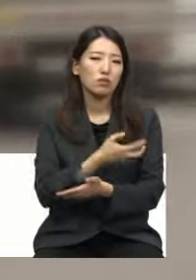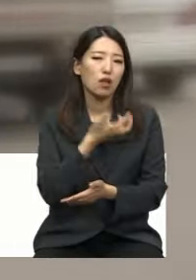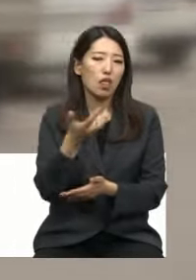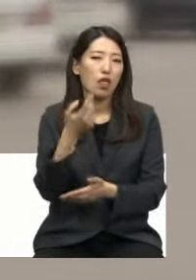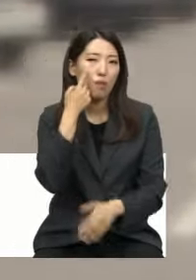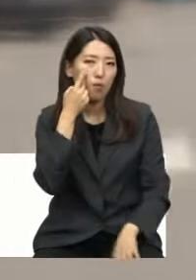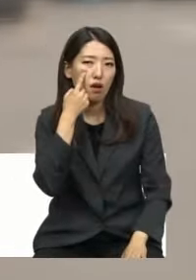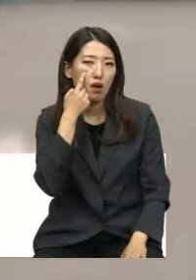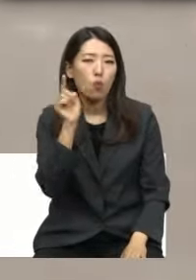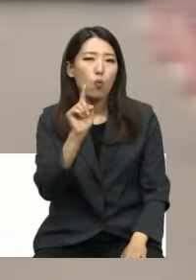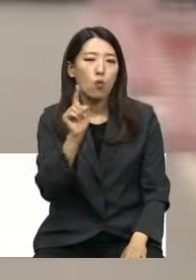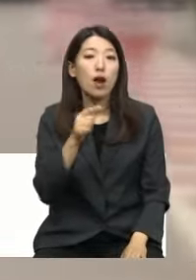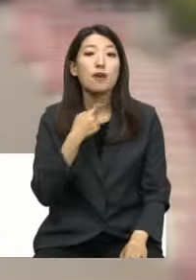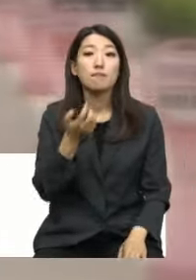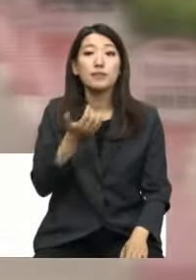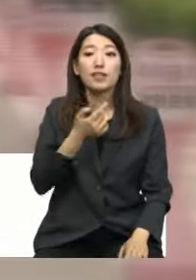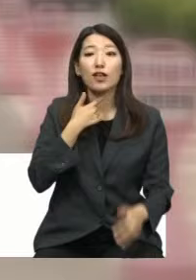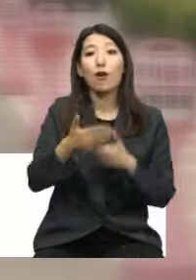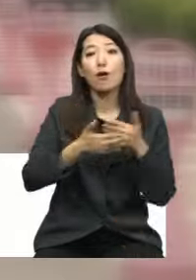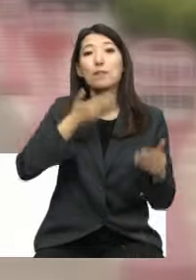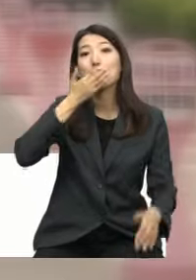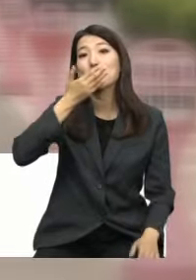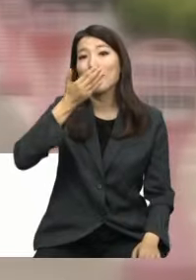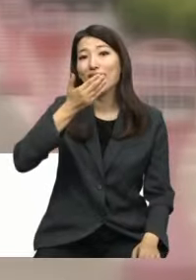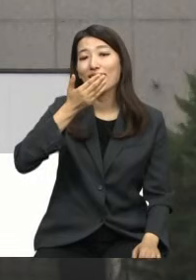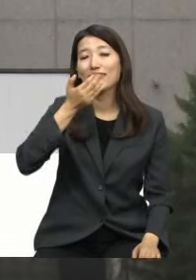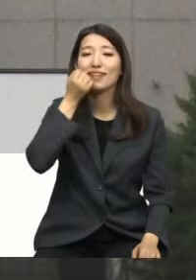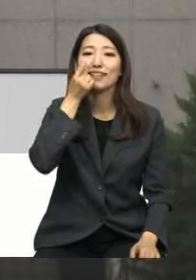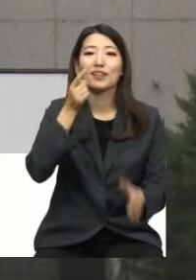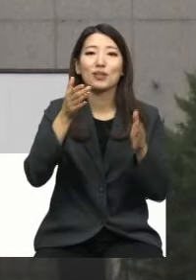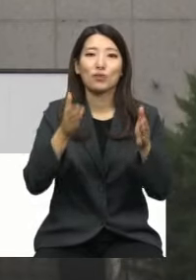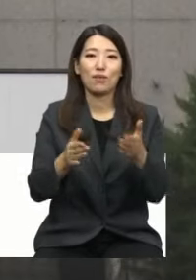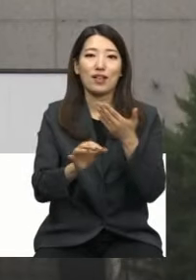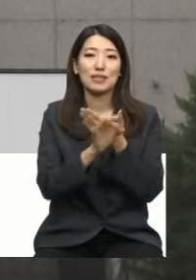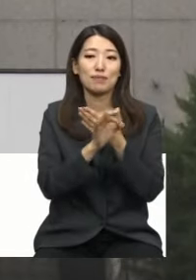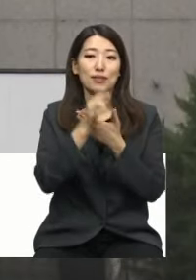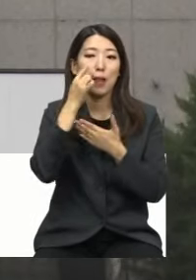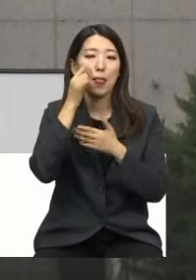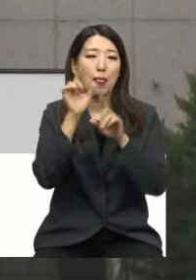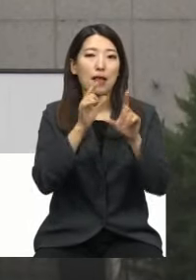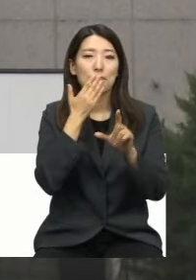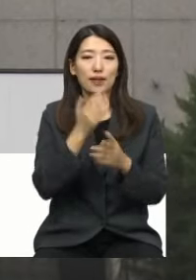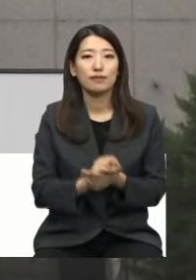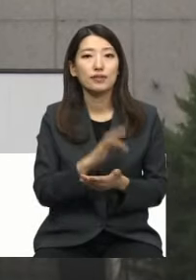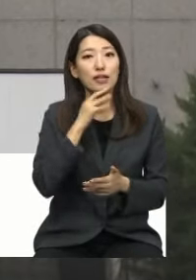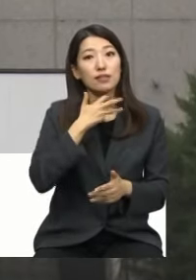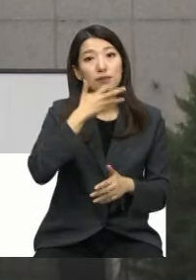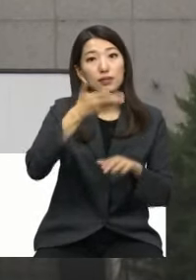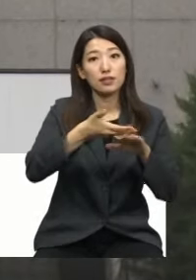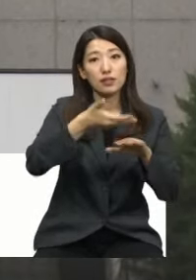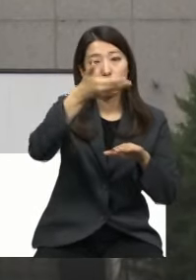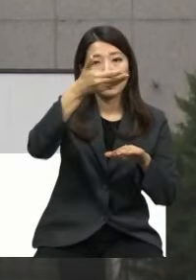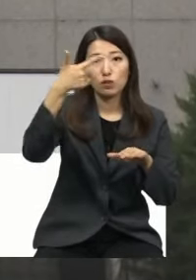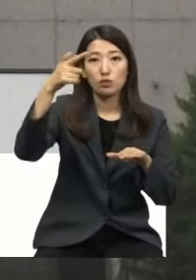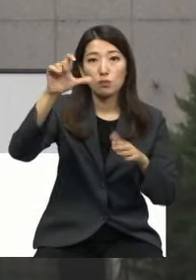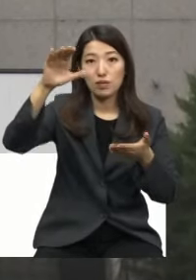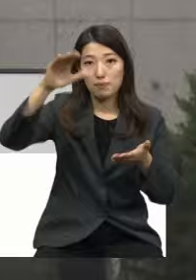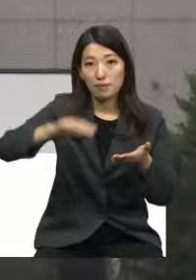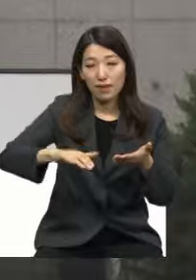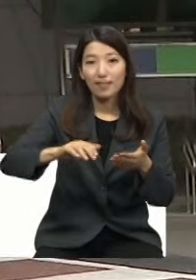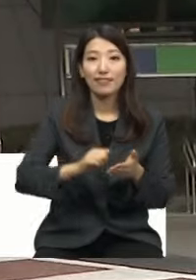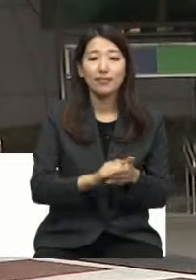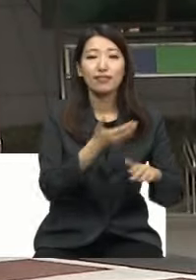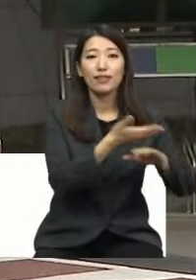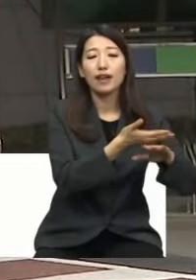미리 농촌 생활을 경험해 보고 준비할 수 있도록 지원하는 사업입니다 만 18세 이상에서 65세 미만에